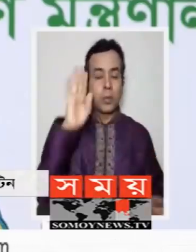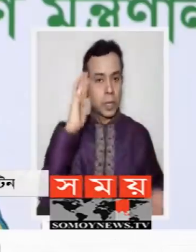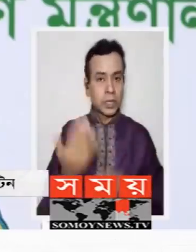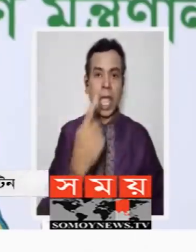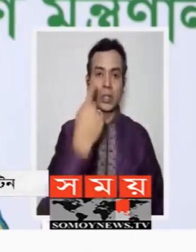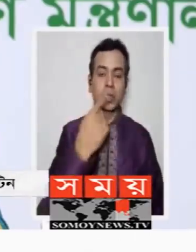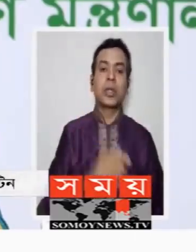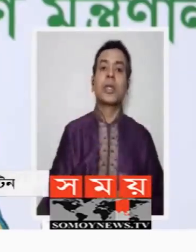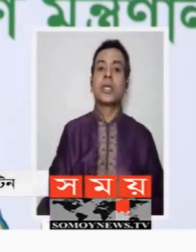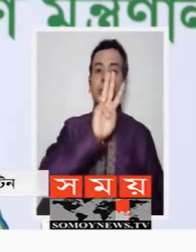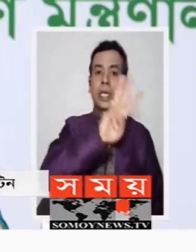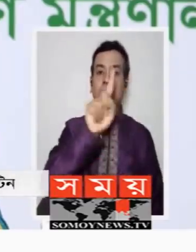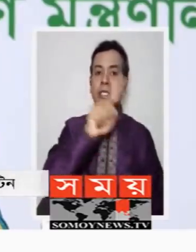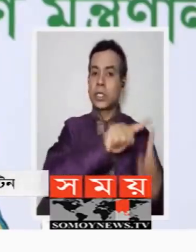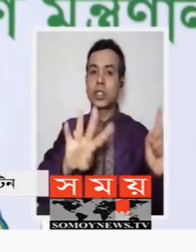বয়স বিভাজনে